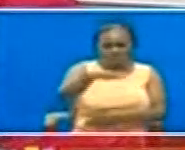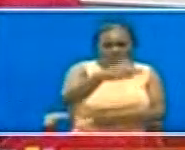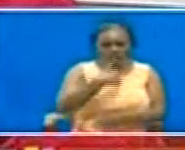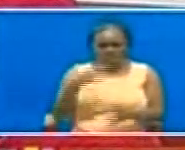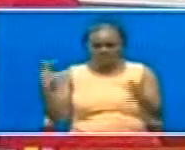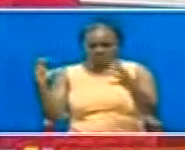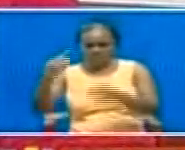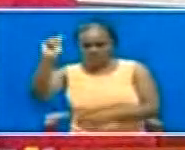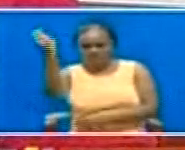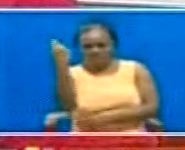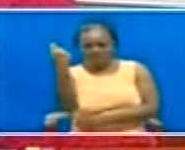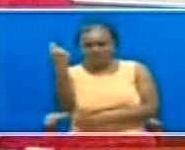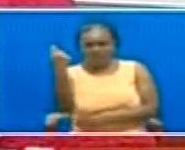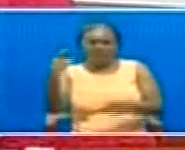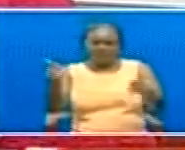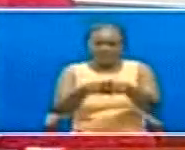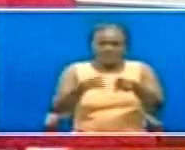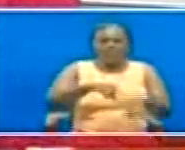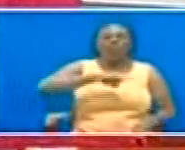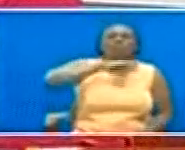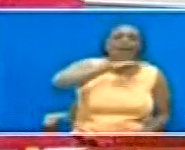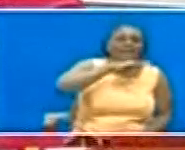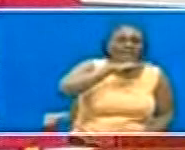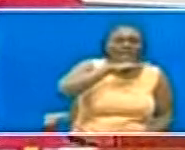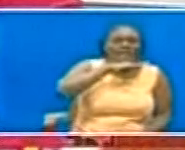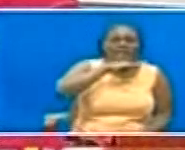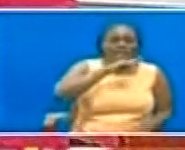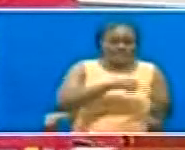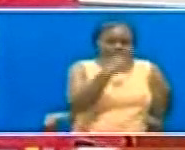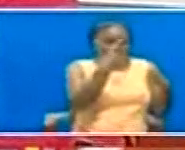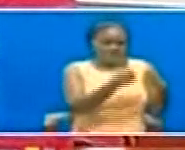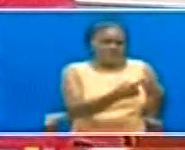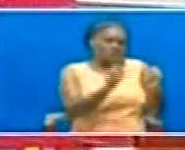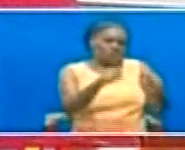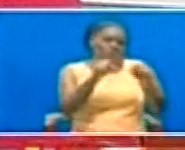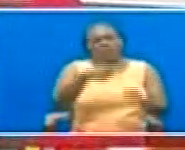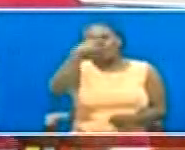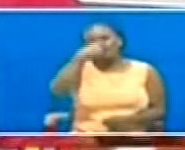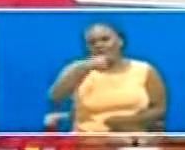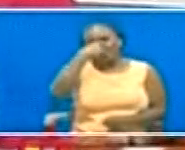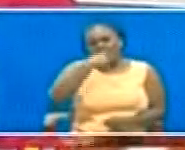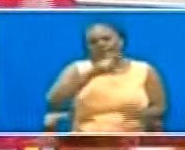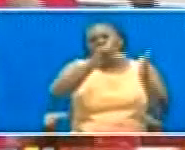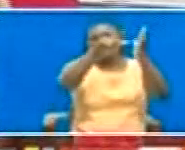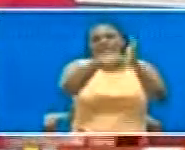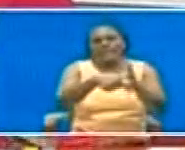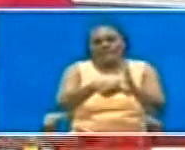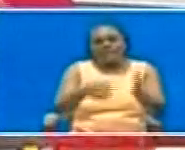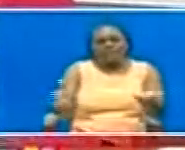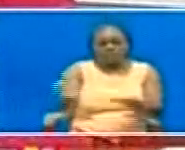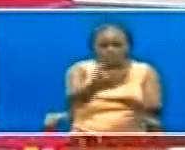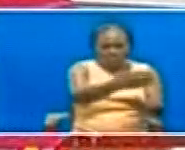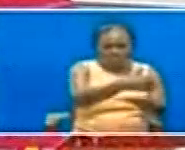teams za Kenya, tuko sasa pia na Uganda, alafu tukianza pia Tanzania. Alafu hizi teams zote mwenye